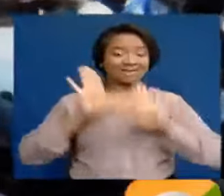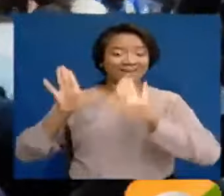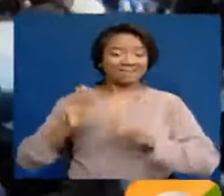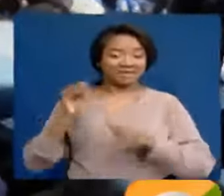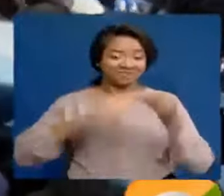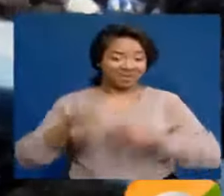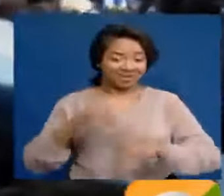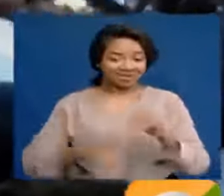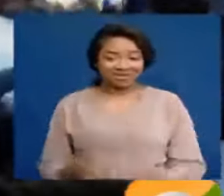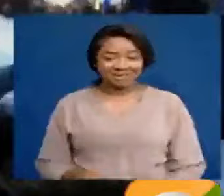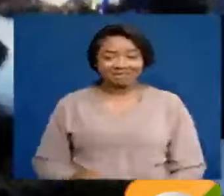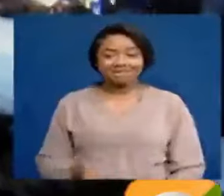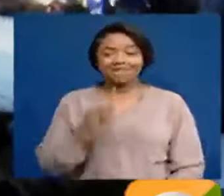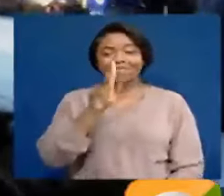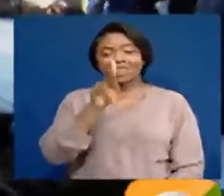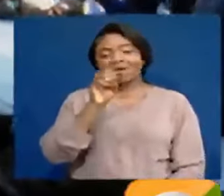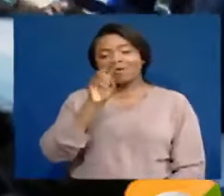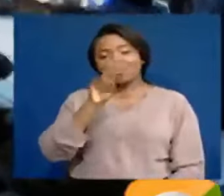hoye!